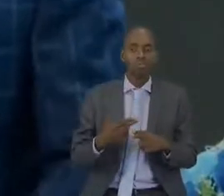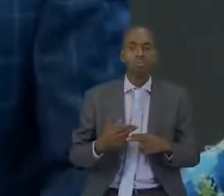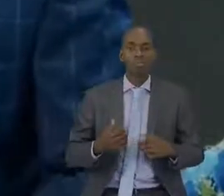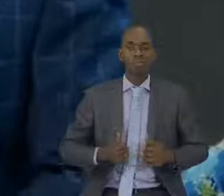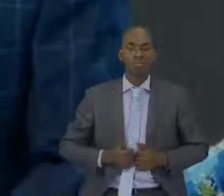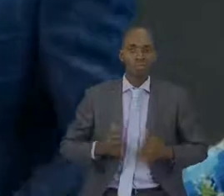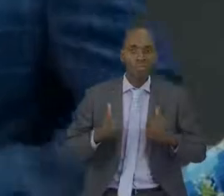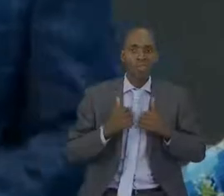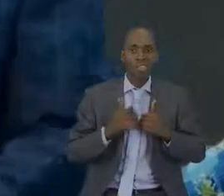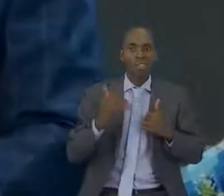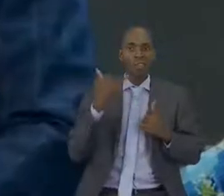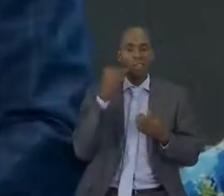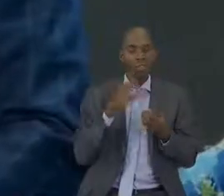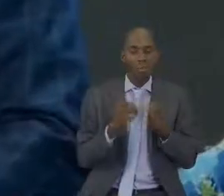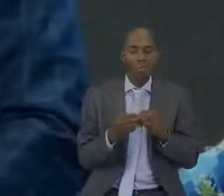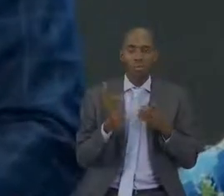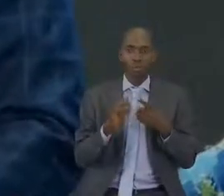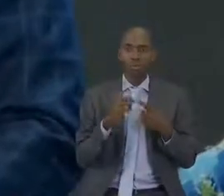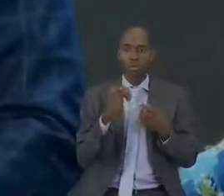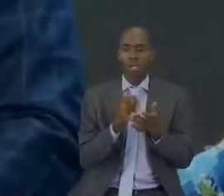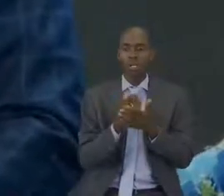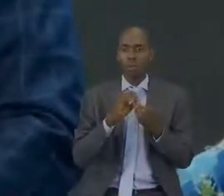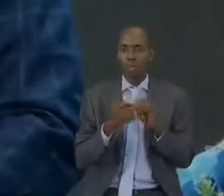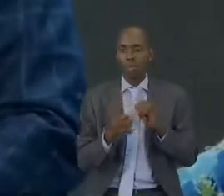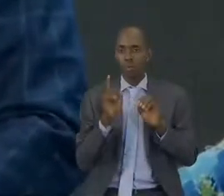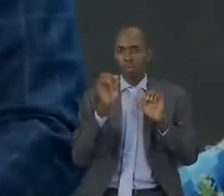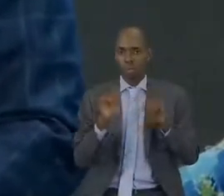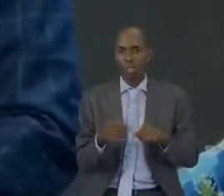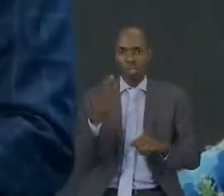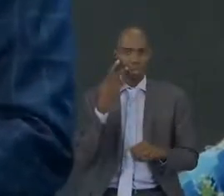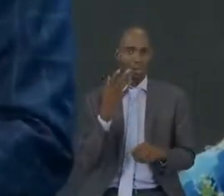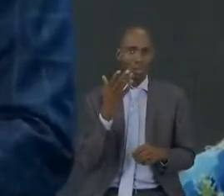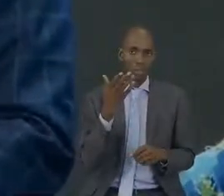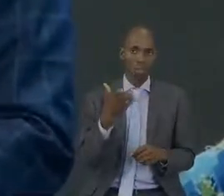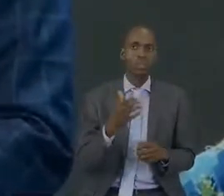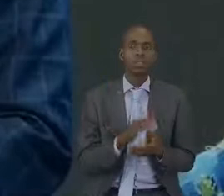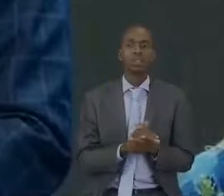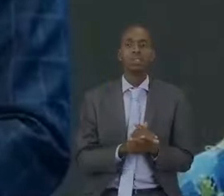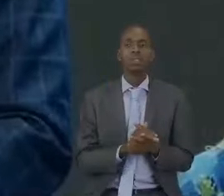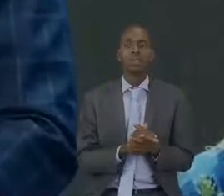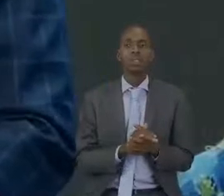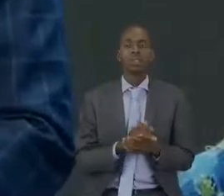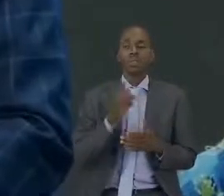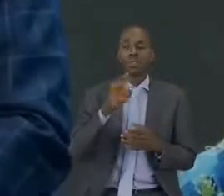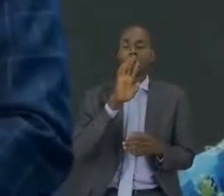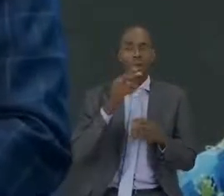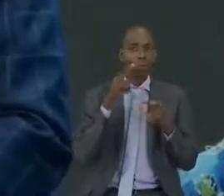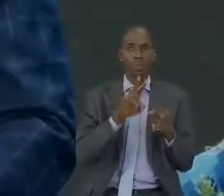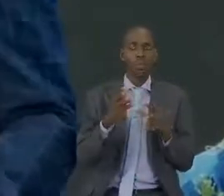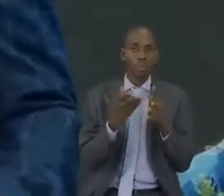Et pour qu'ils suivent à la radio ou à la télévision, Vous avez donné votre vie au